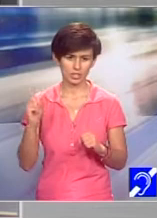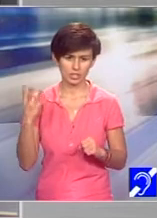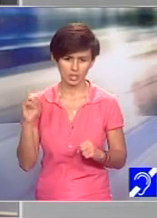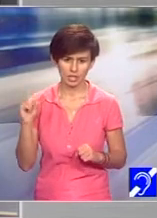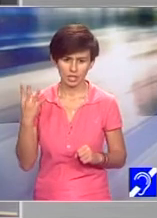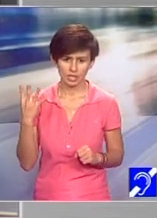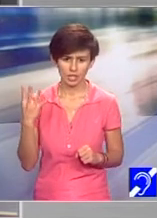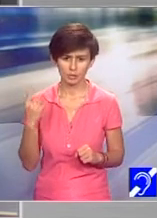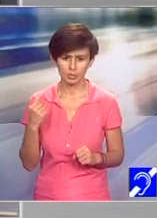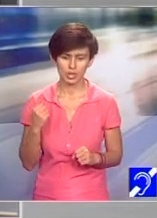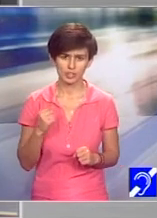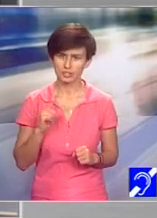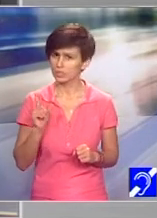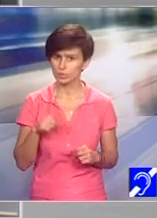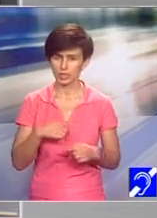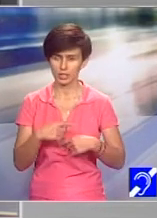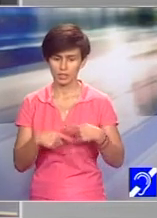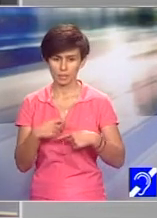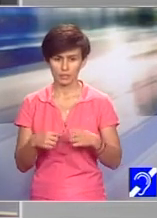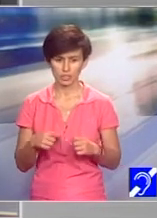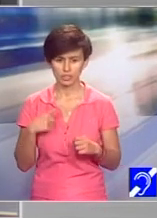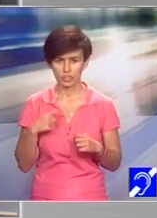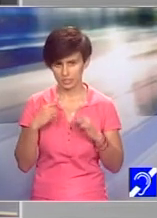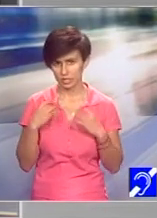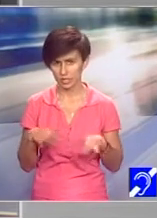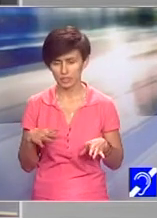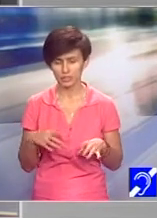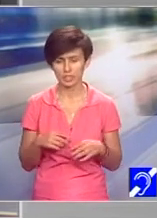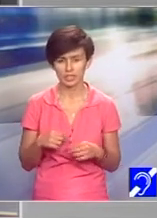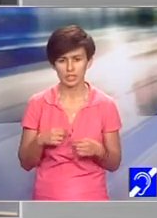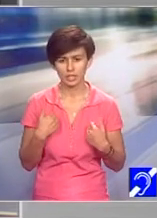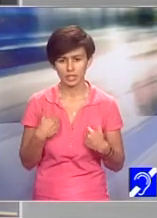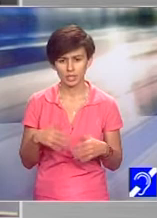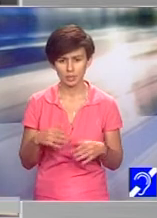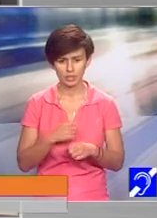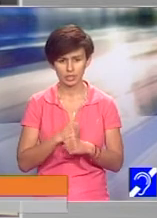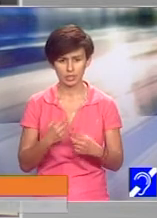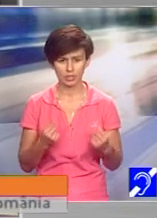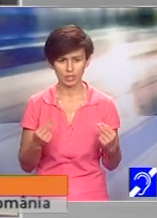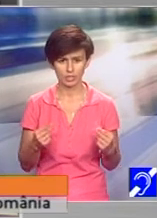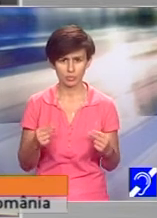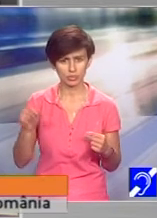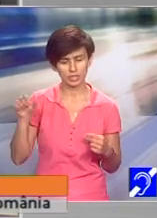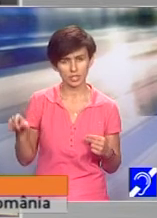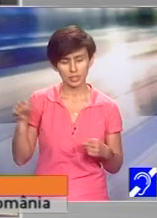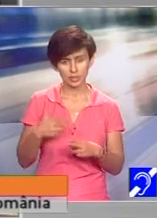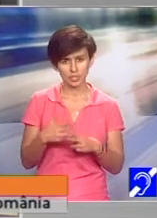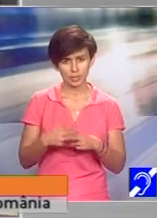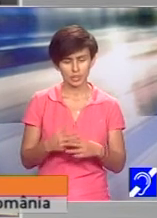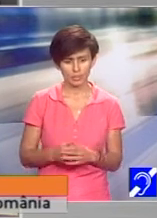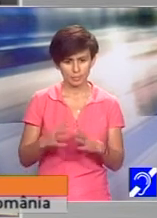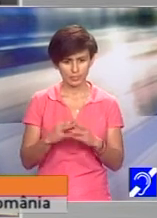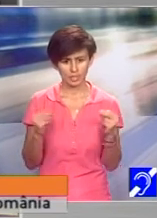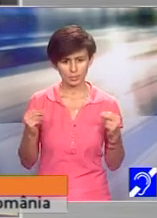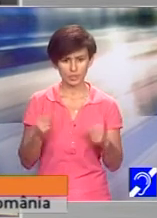ambulanță face medie 10 pacienți. Pe urmă, lipsa de personal, foarte acută. Suntem în